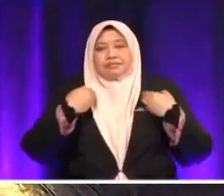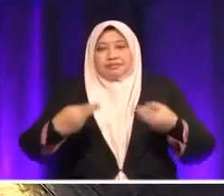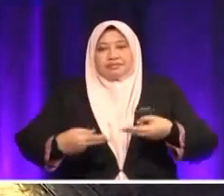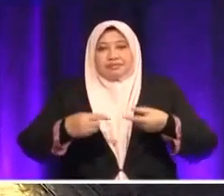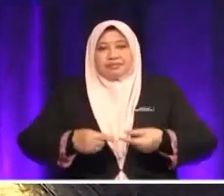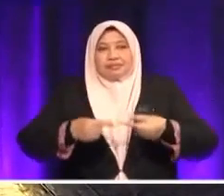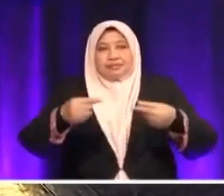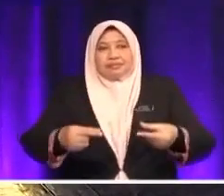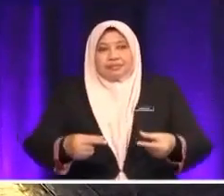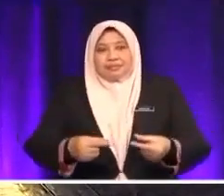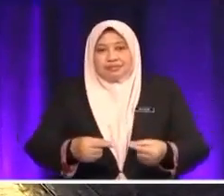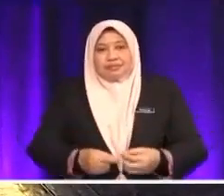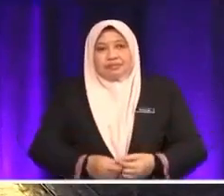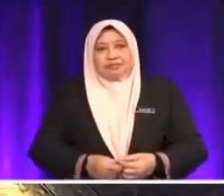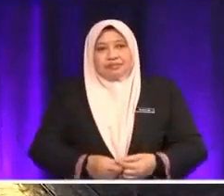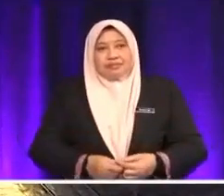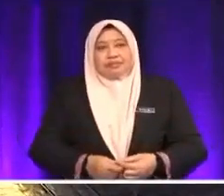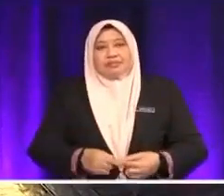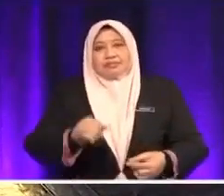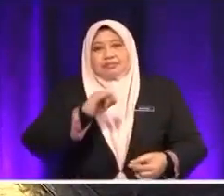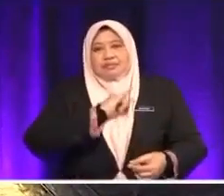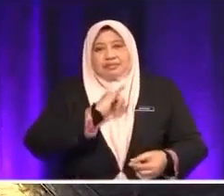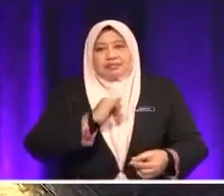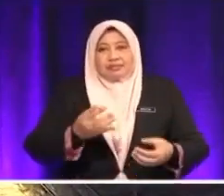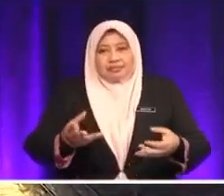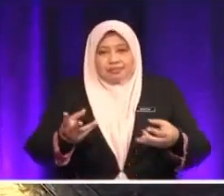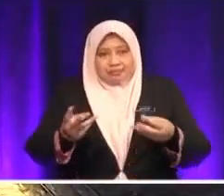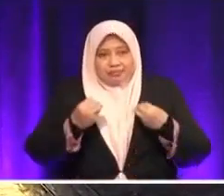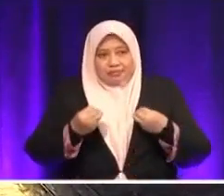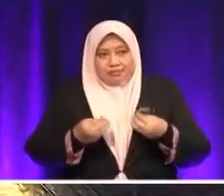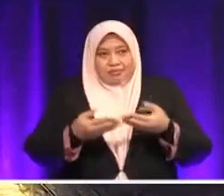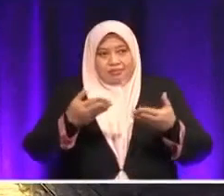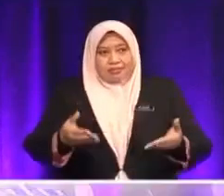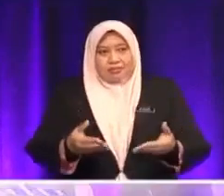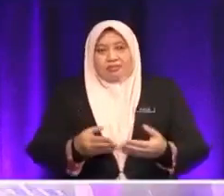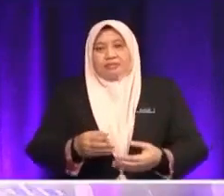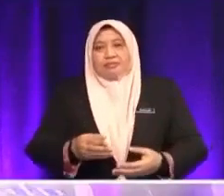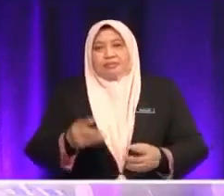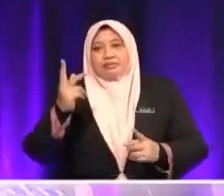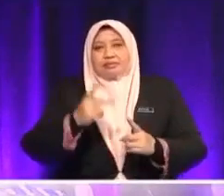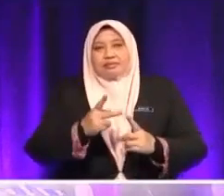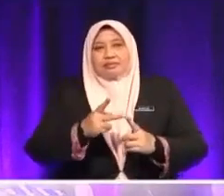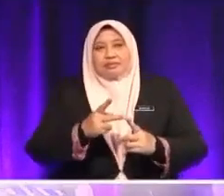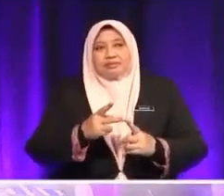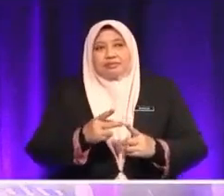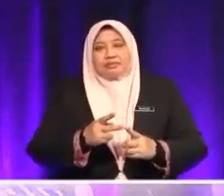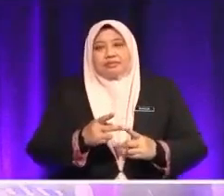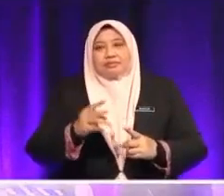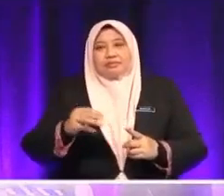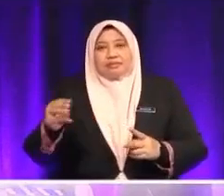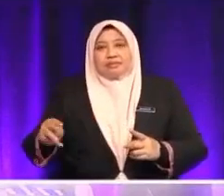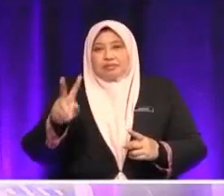saya lupa lagi sekali Oke saya nak bagi kepada Elisa 2 stiker mana kalian yang lain satu